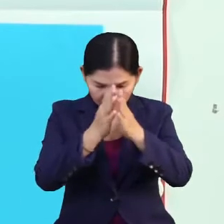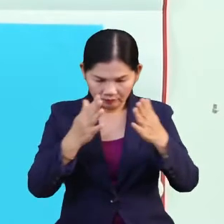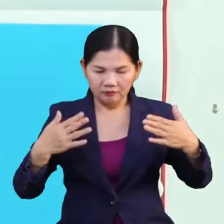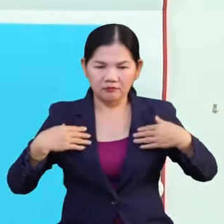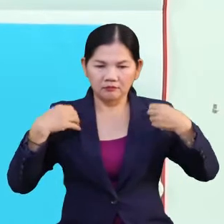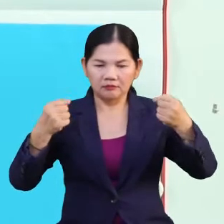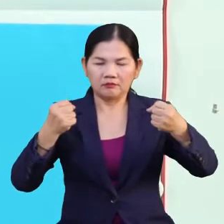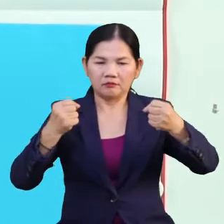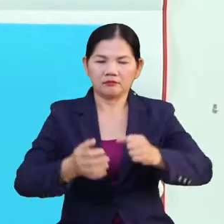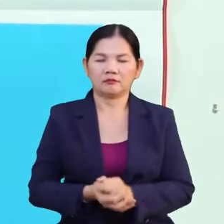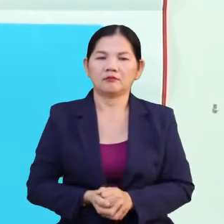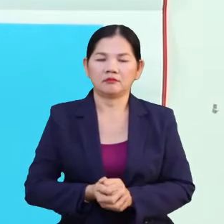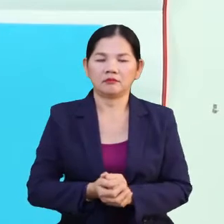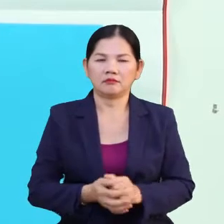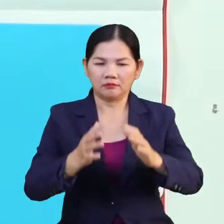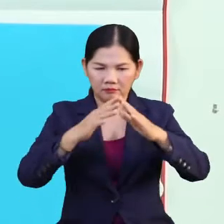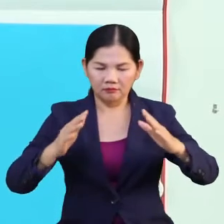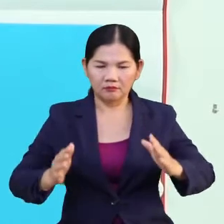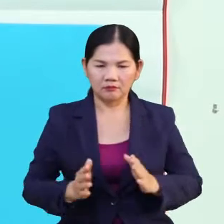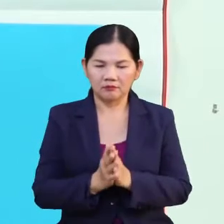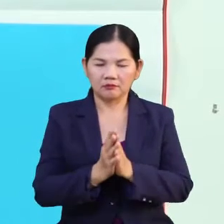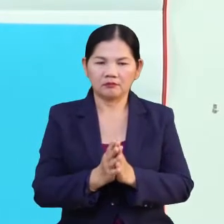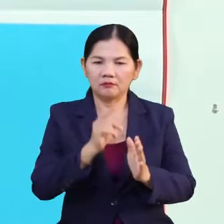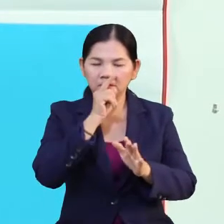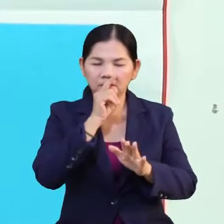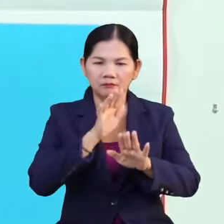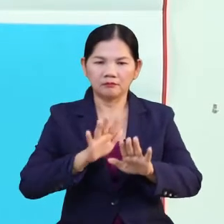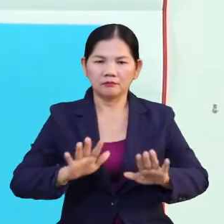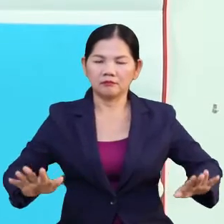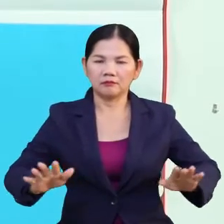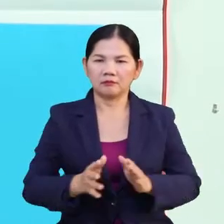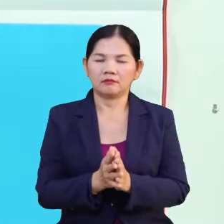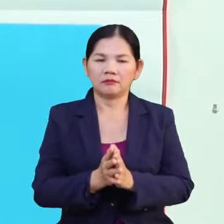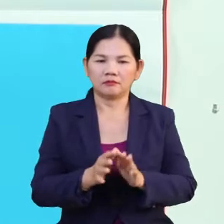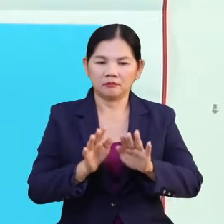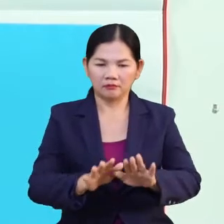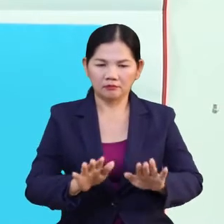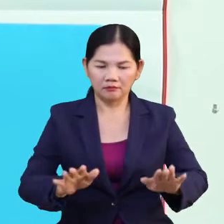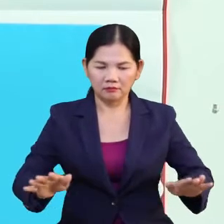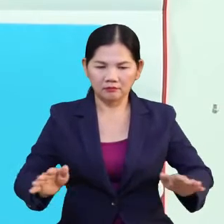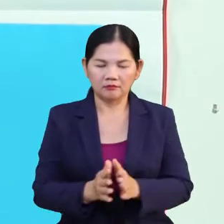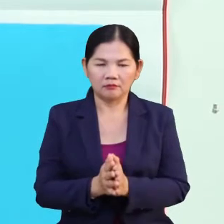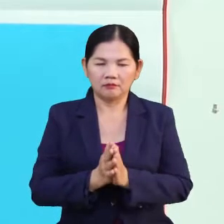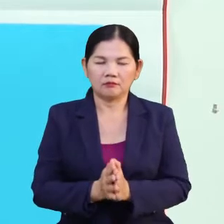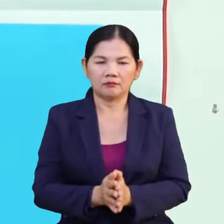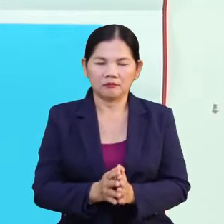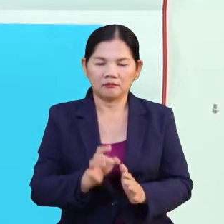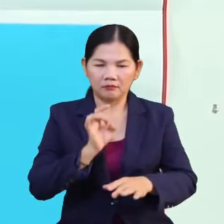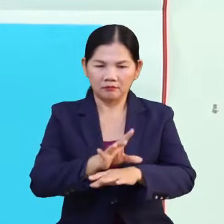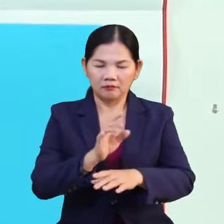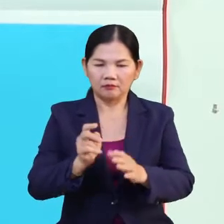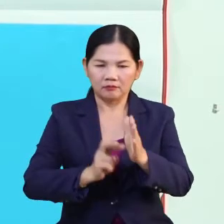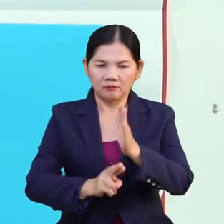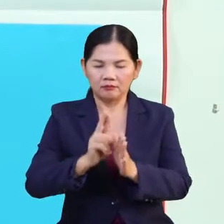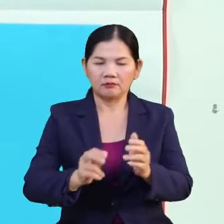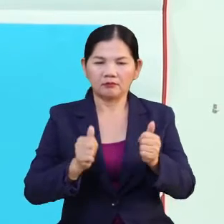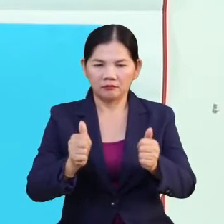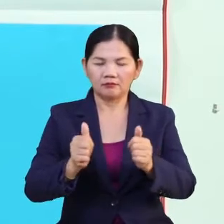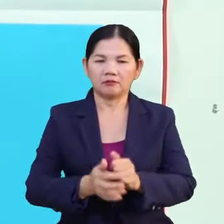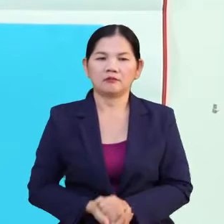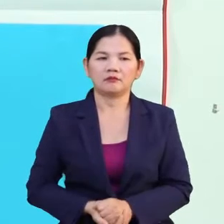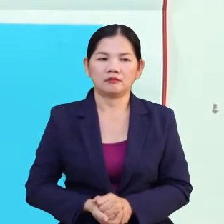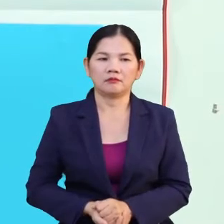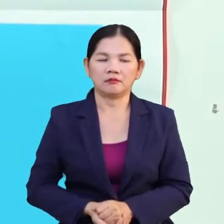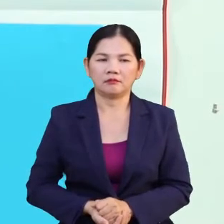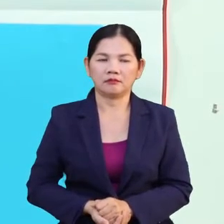ខចាអញ្ចឹងទីវត្តអារាមគឺជាទីស្ងប់ស្ងាត់សម្រាប់ឲ្យយើងទាំងអស់គ្នាចាប្រណិប័តនៅវិន័យល្អល្អណាកូន